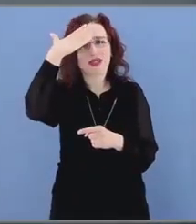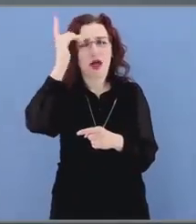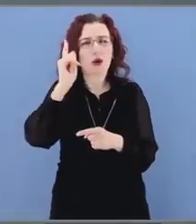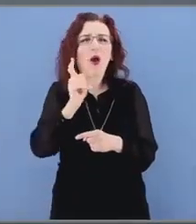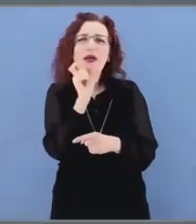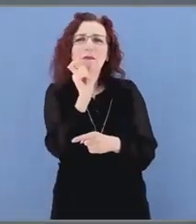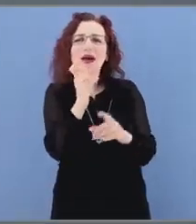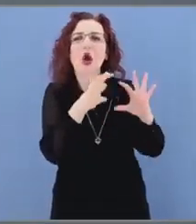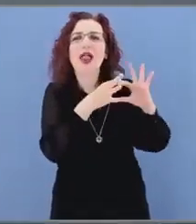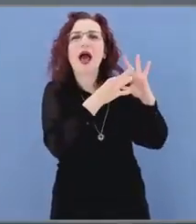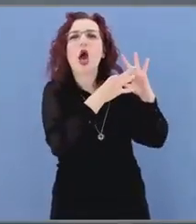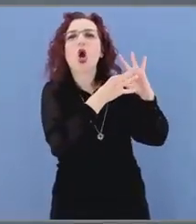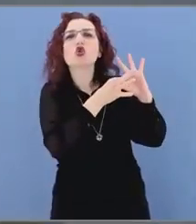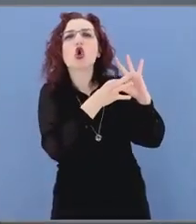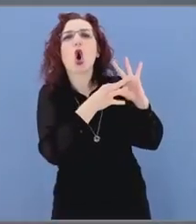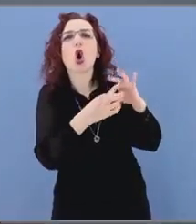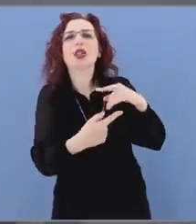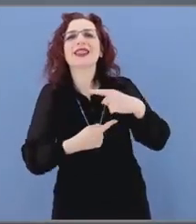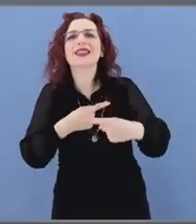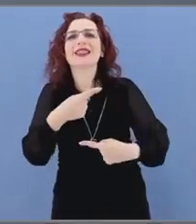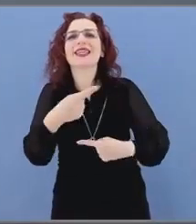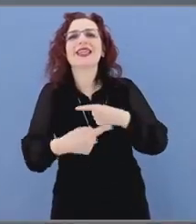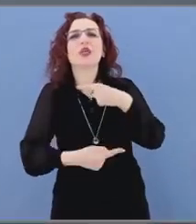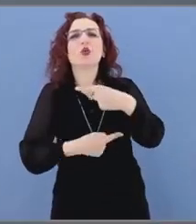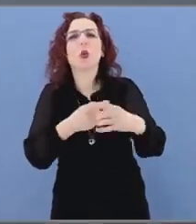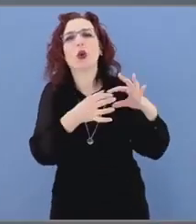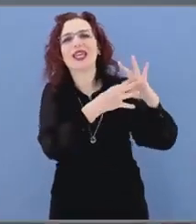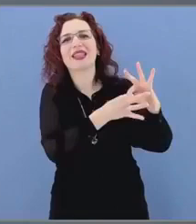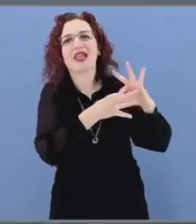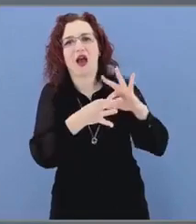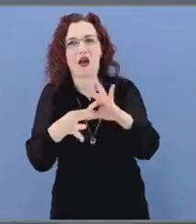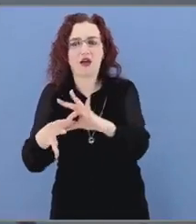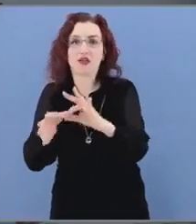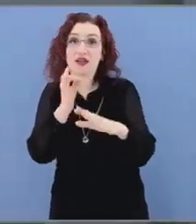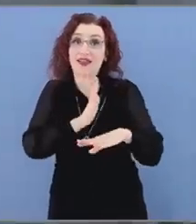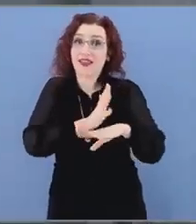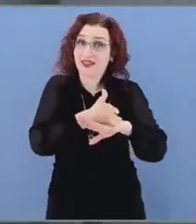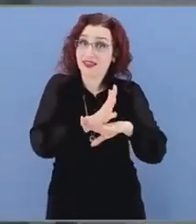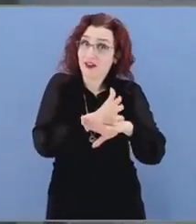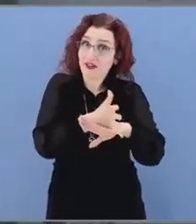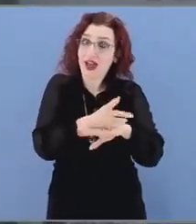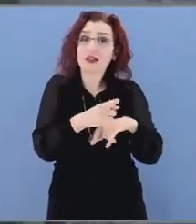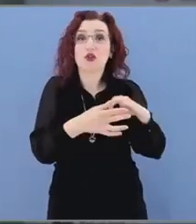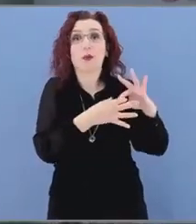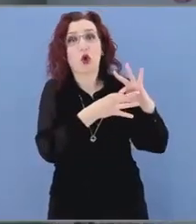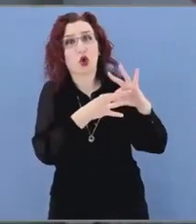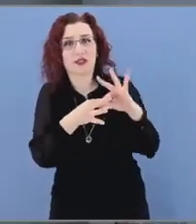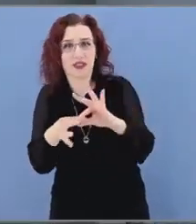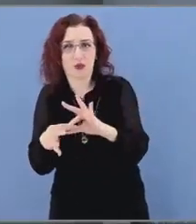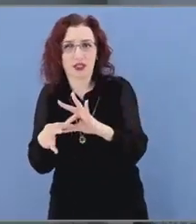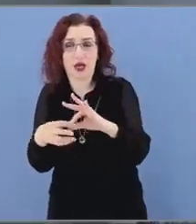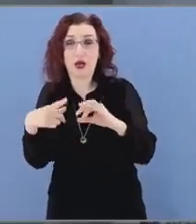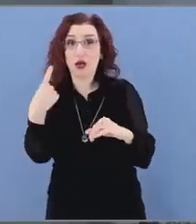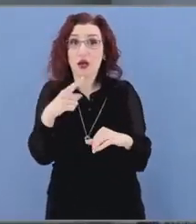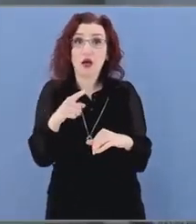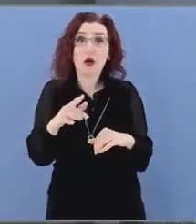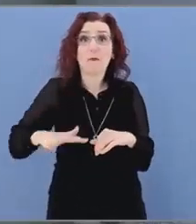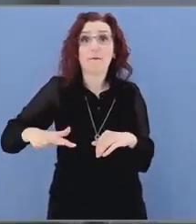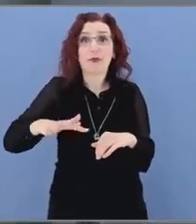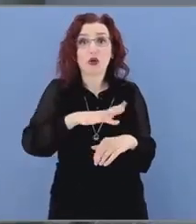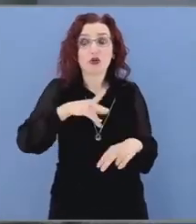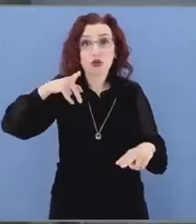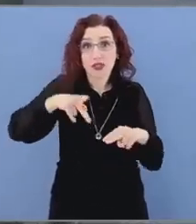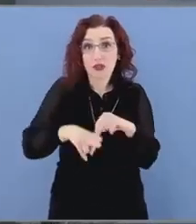fare gli interventi e dare sempre continuità. Noi questo posto è stato inaugurato nel 2014 insieme al